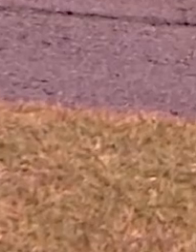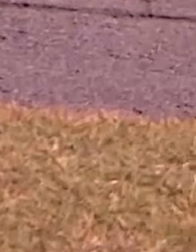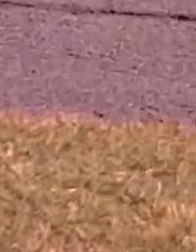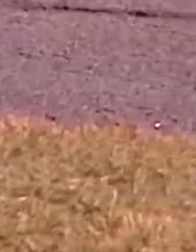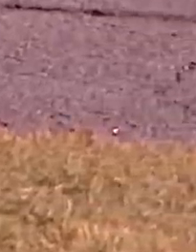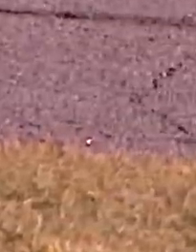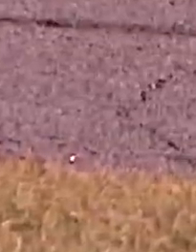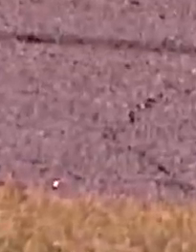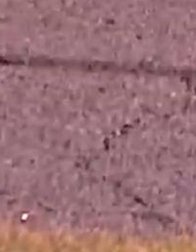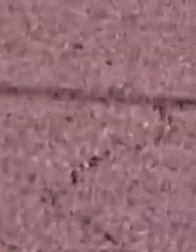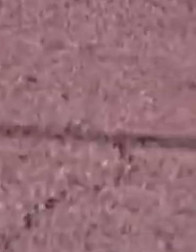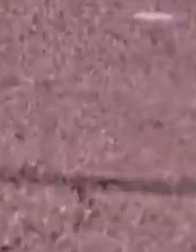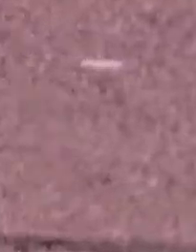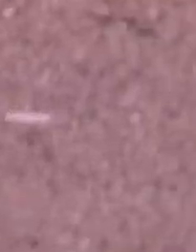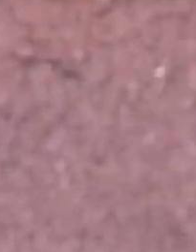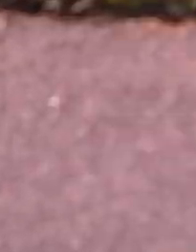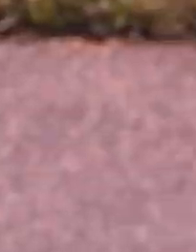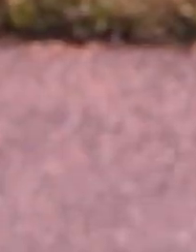스몰.